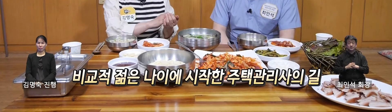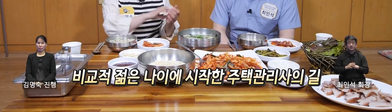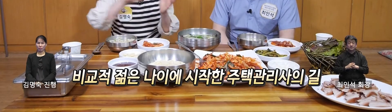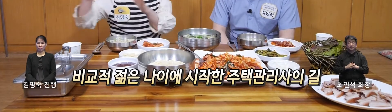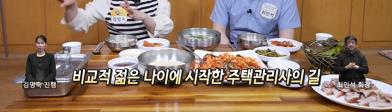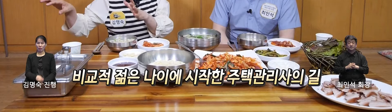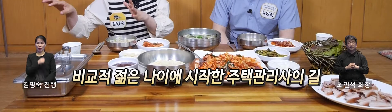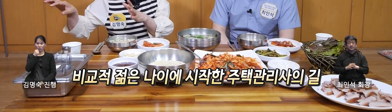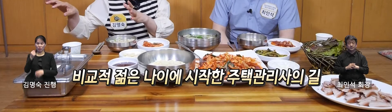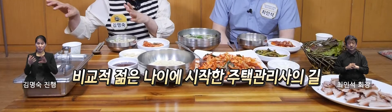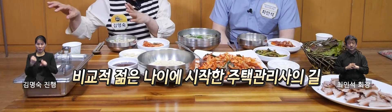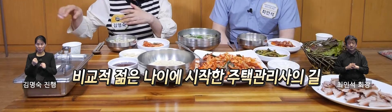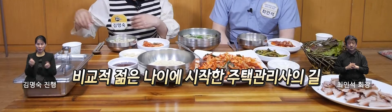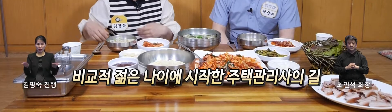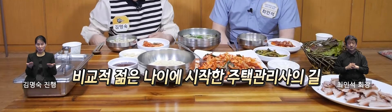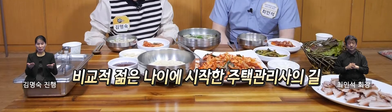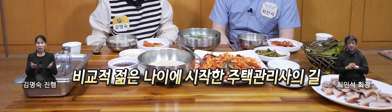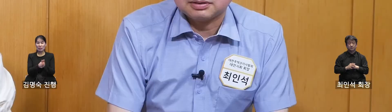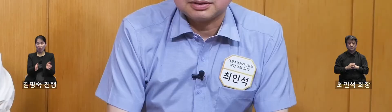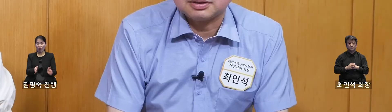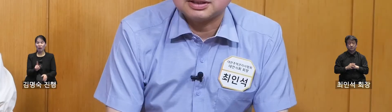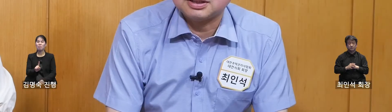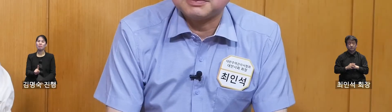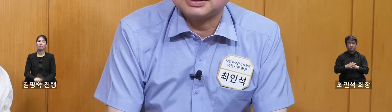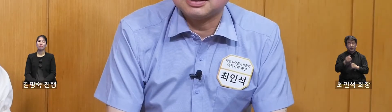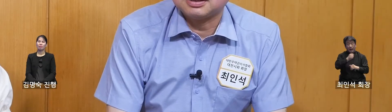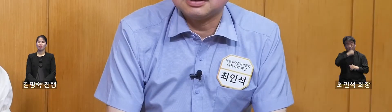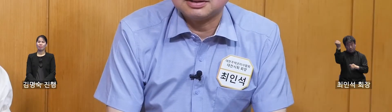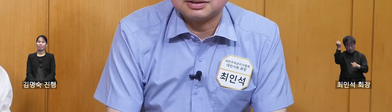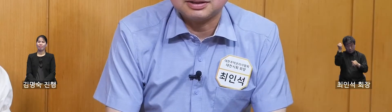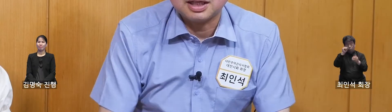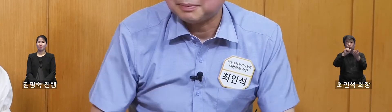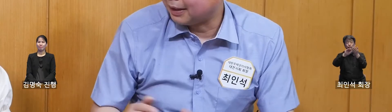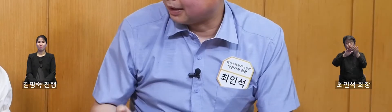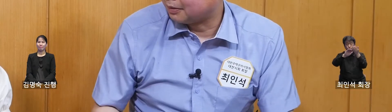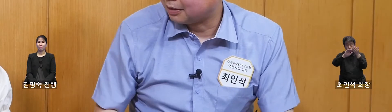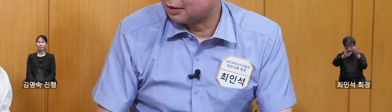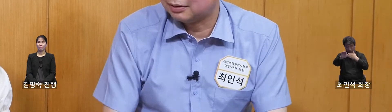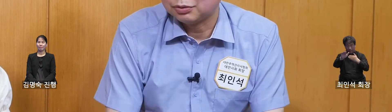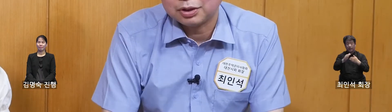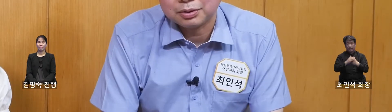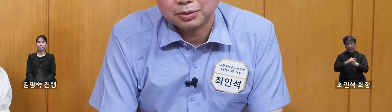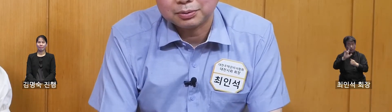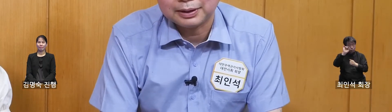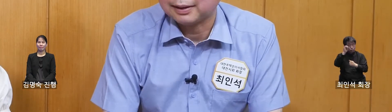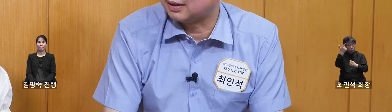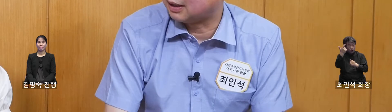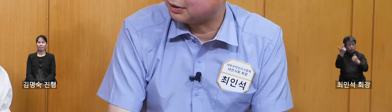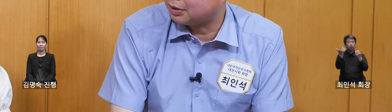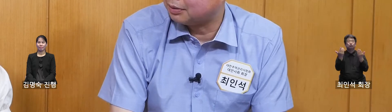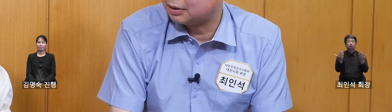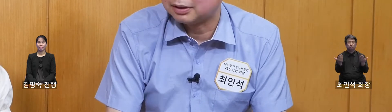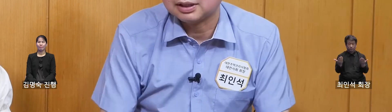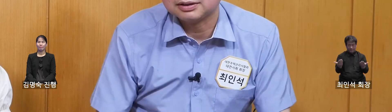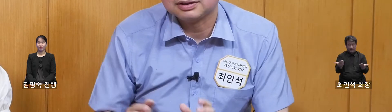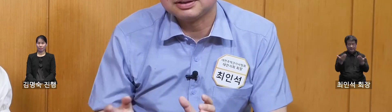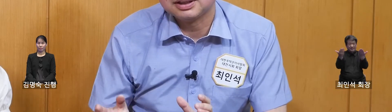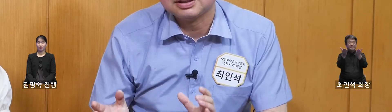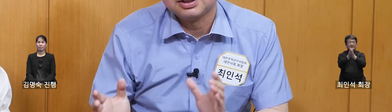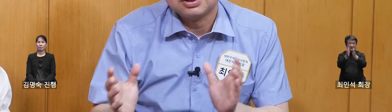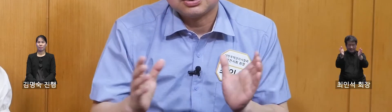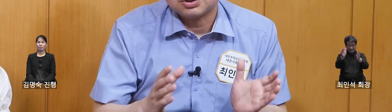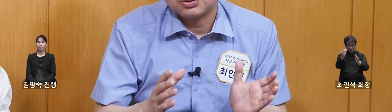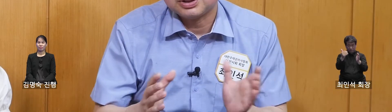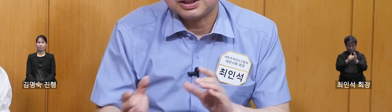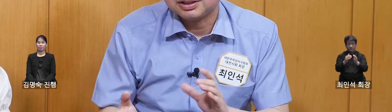합격하자마자 바로 나가신 거예요? 합격하자마자 이제 그 다음 해 한 6개월 정도 있다가 나갔죠. 그래서 그 당시는